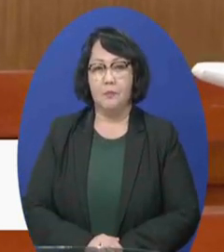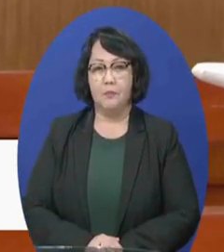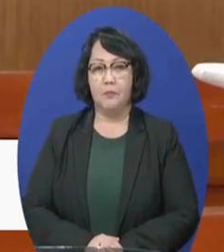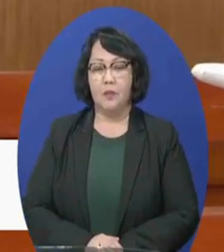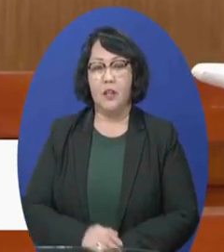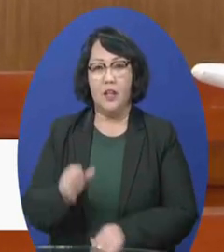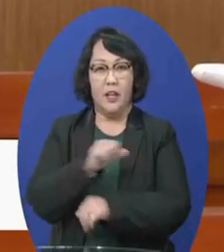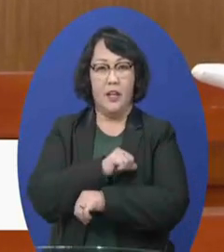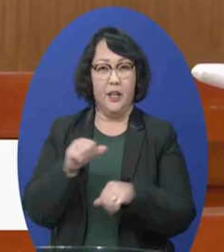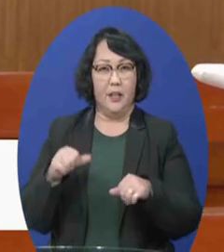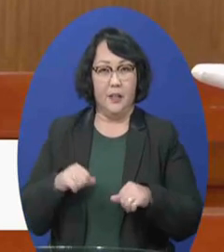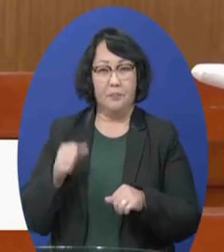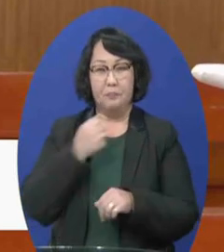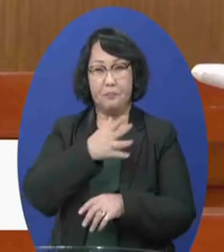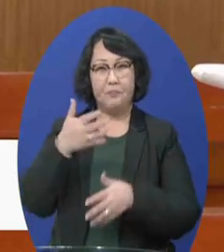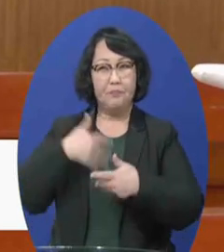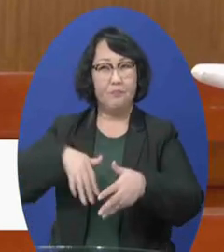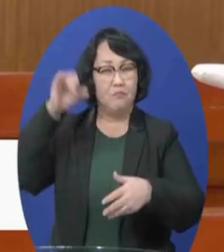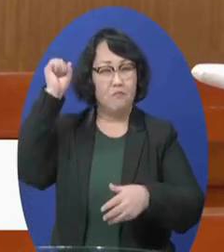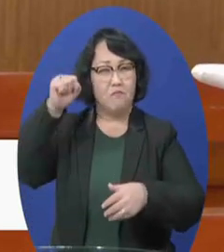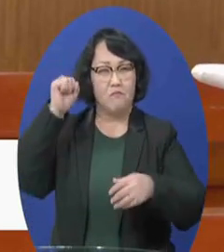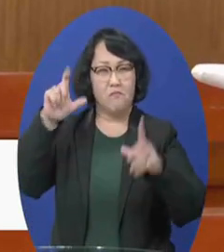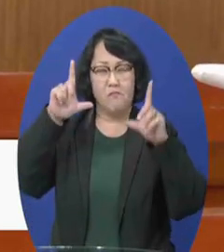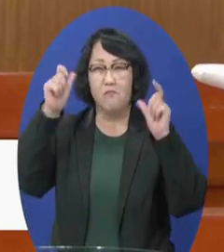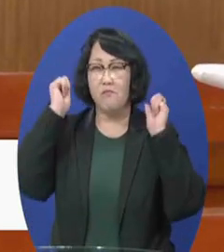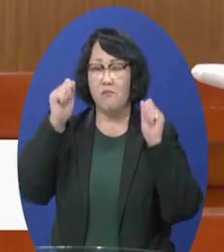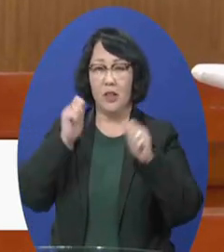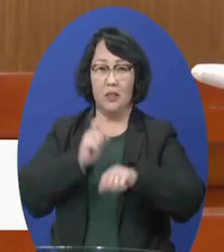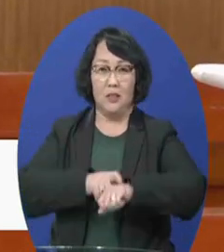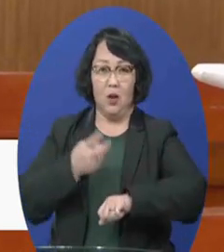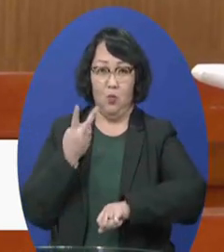Ард түмний маань жагсаа цуглаан болж байгаа энэ цаг үеийг дайламдуулж